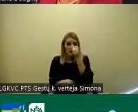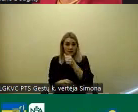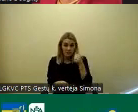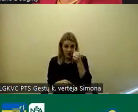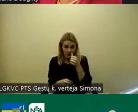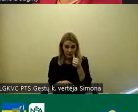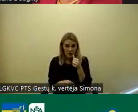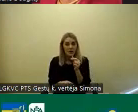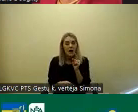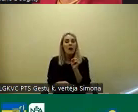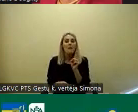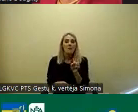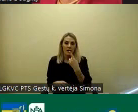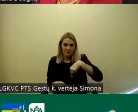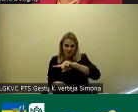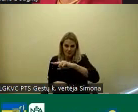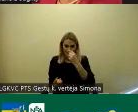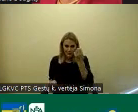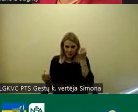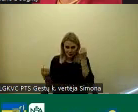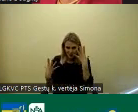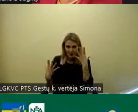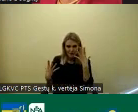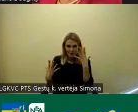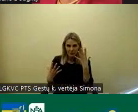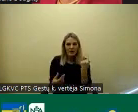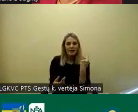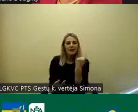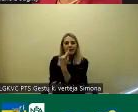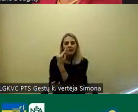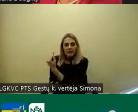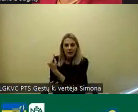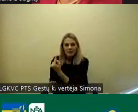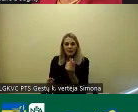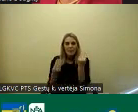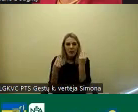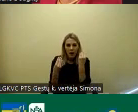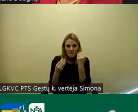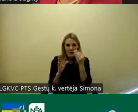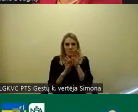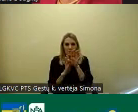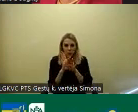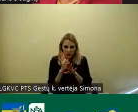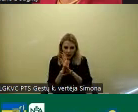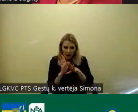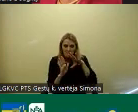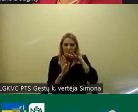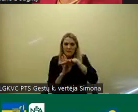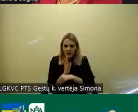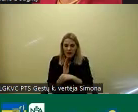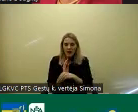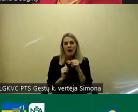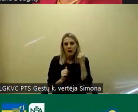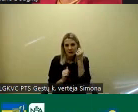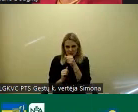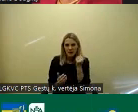mes suprantam, kad kiekvieno dalyko programoje asmenybės yra įvairiais